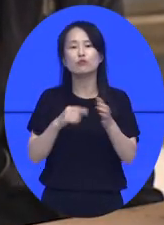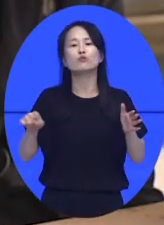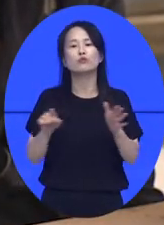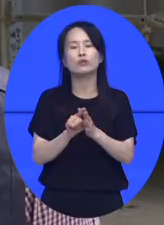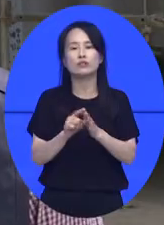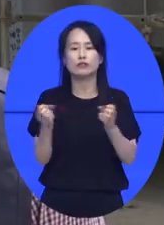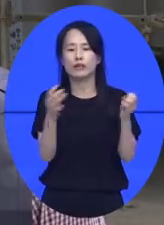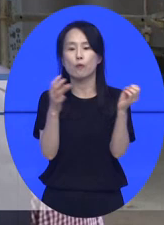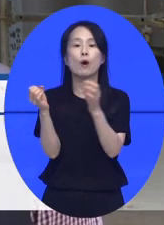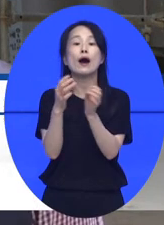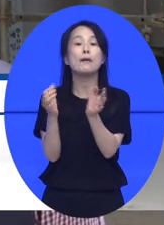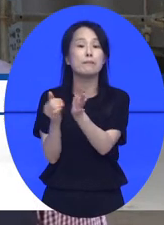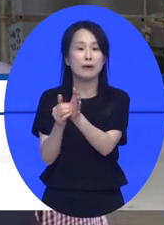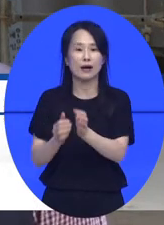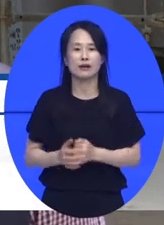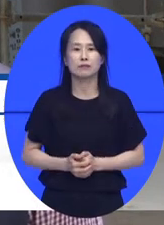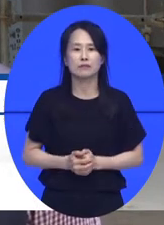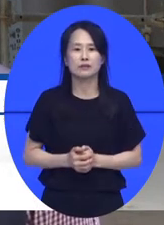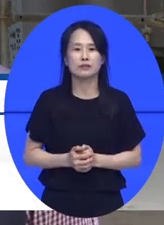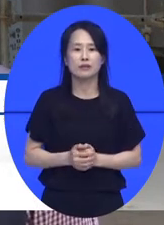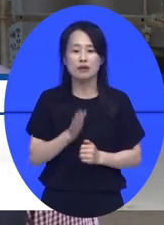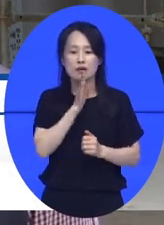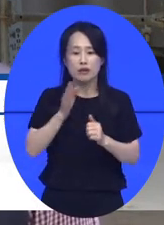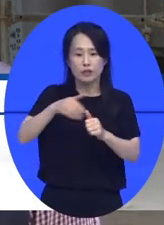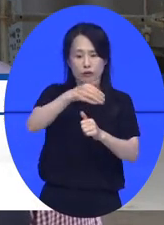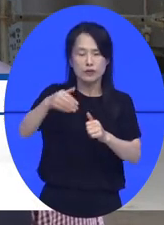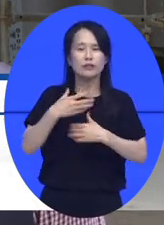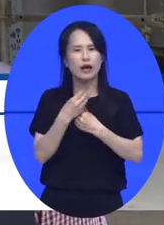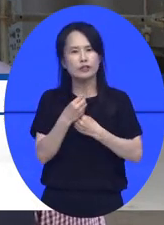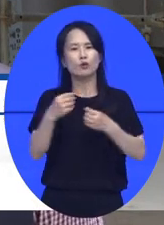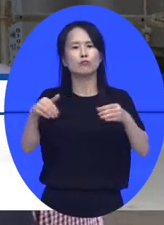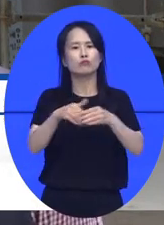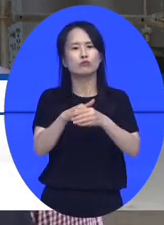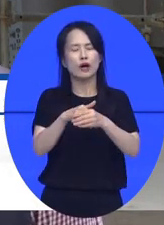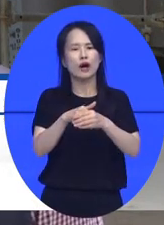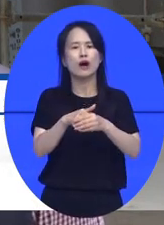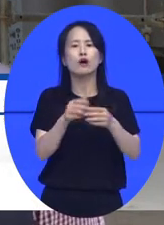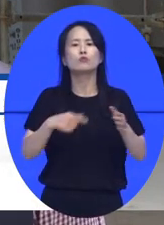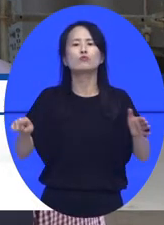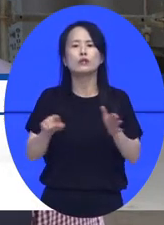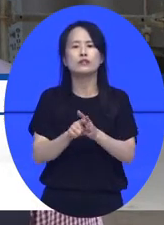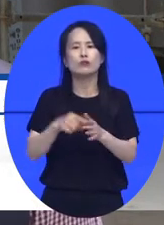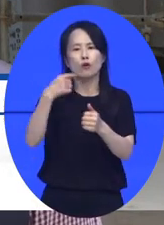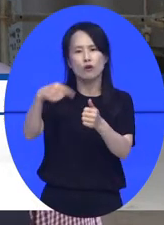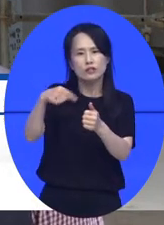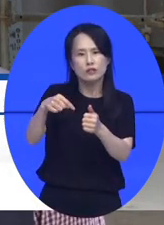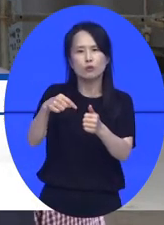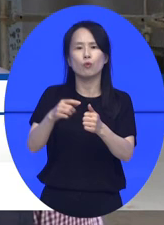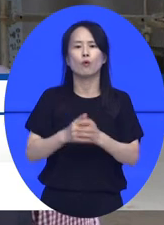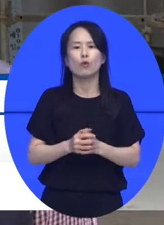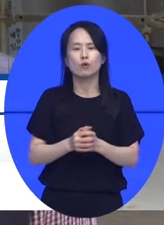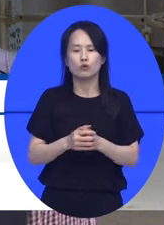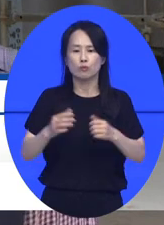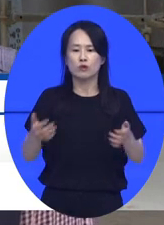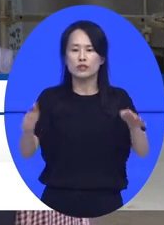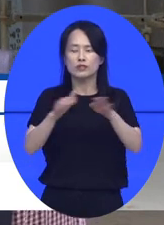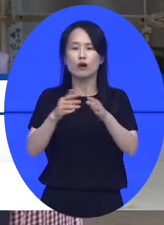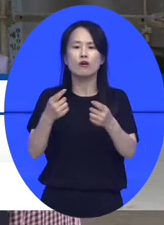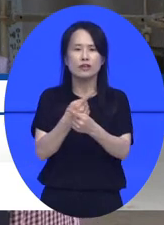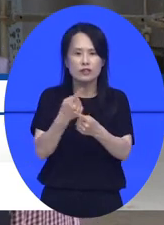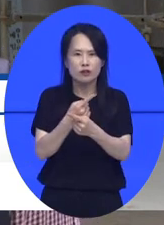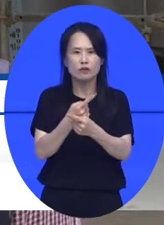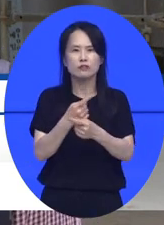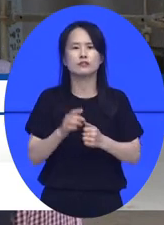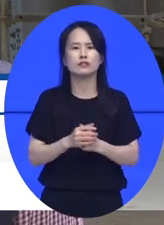나눴습니다. 현장에서 안전문화가 정착될 수 있도록 지도, 교육, 시설 개선 등 적극적인 산재